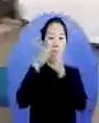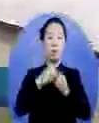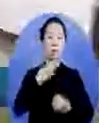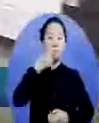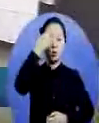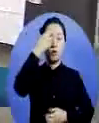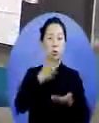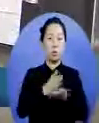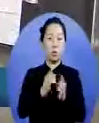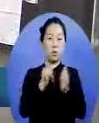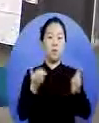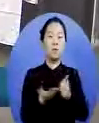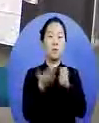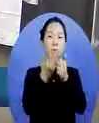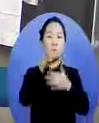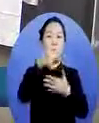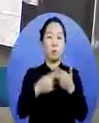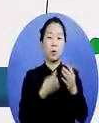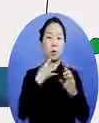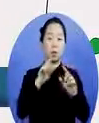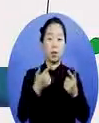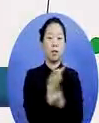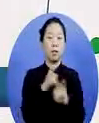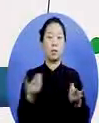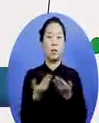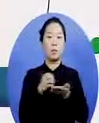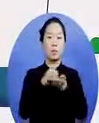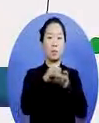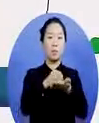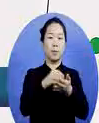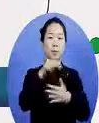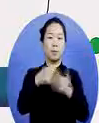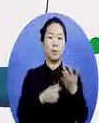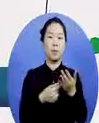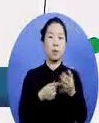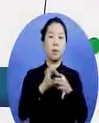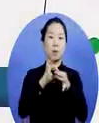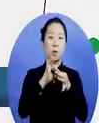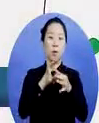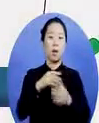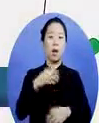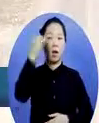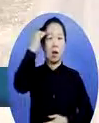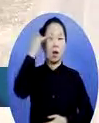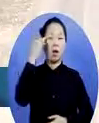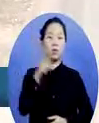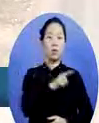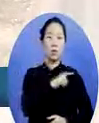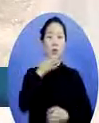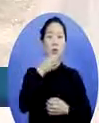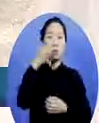전문가 양성 프로그램을 비롯해 각종 체험프로그램 등을 개발해 앞으로 국내 최고의 전통주 전문 박물관으로